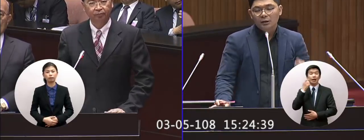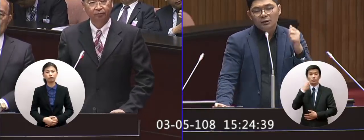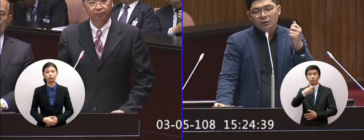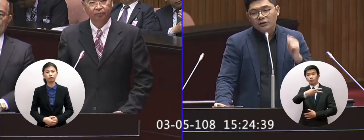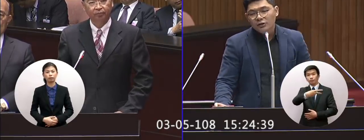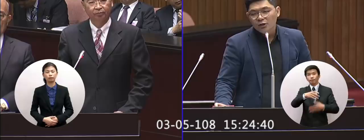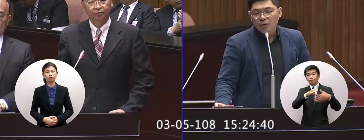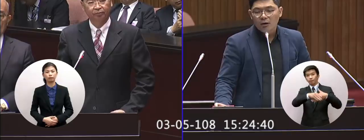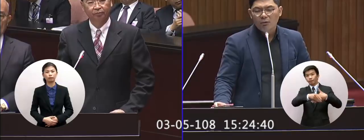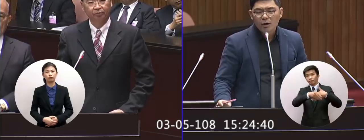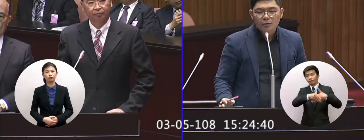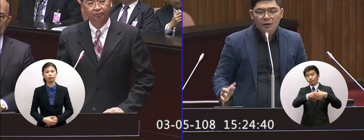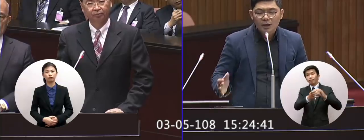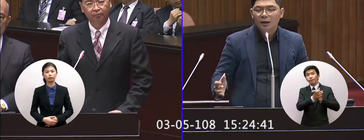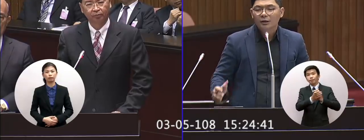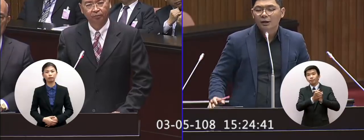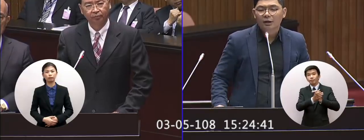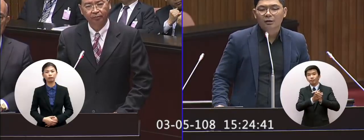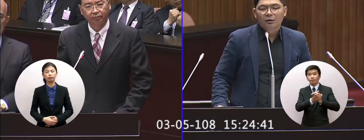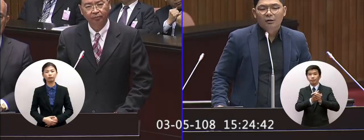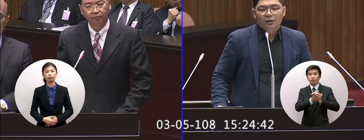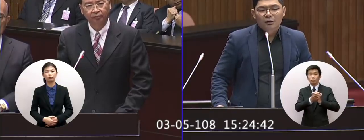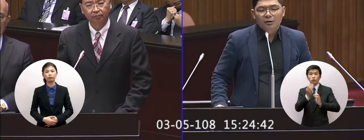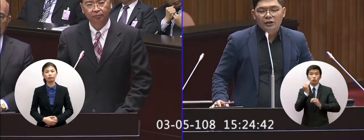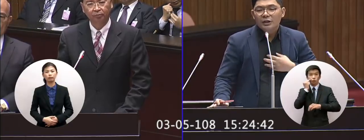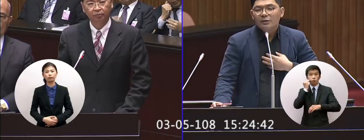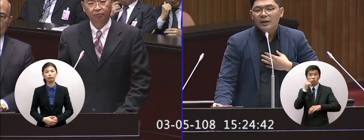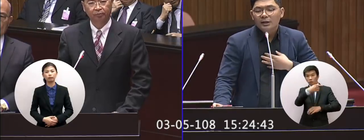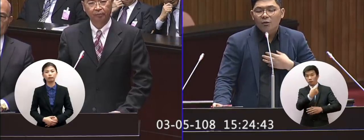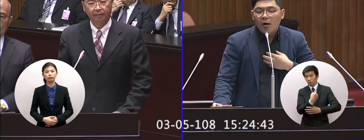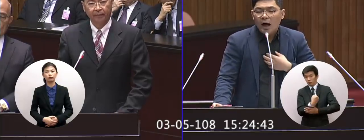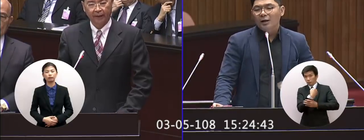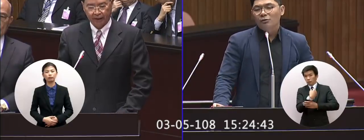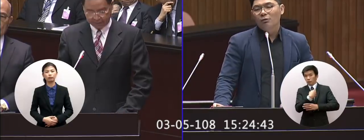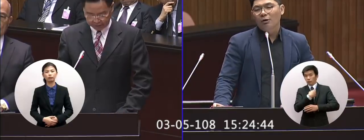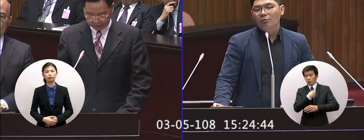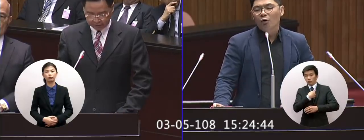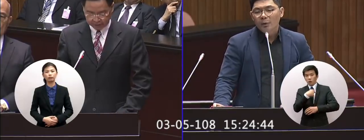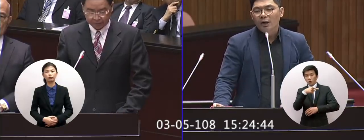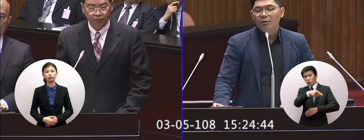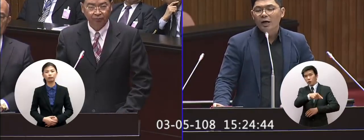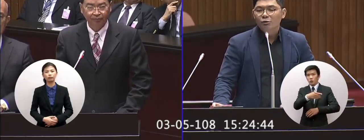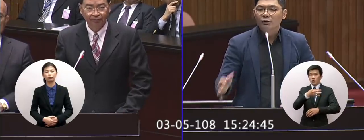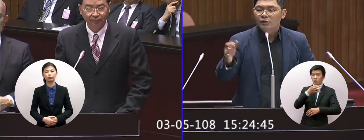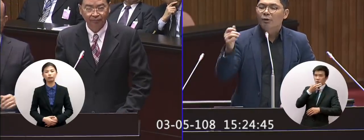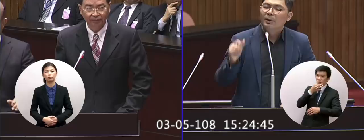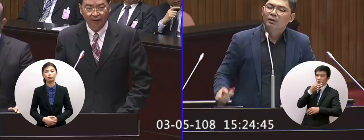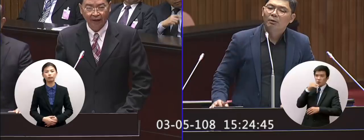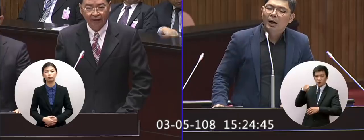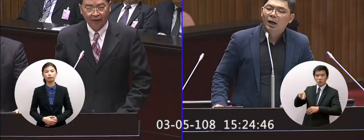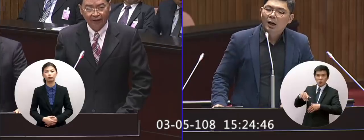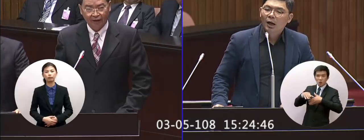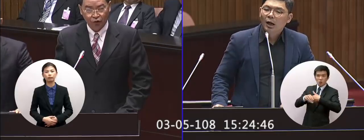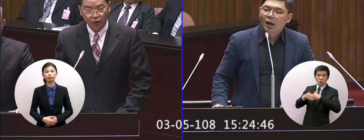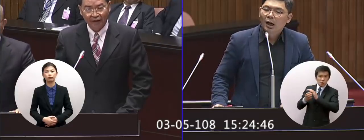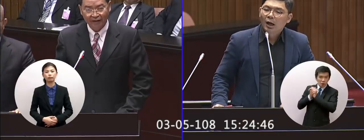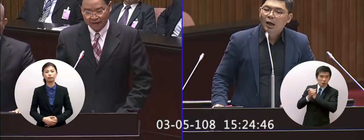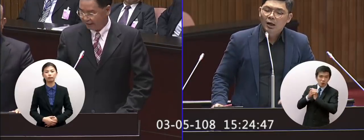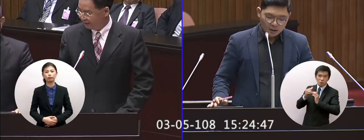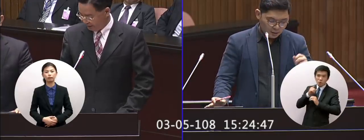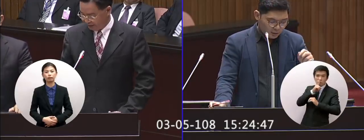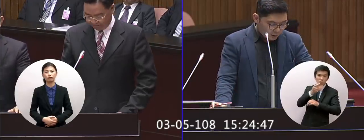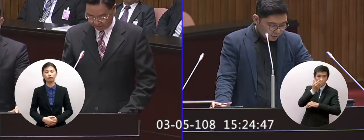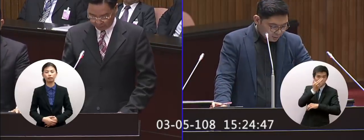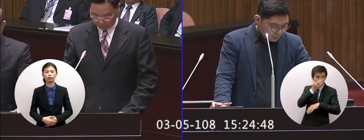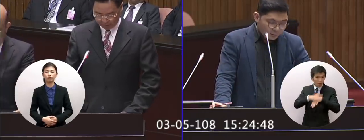话，你支持我会有任何的心里面的挂碍，说我不敢公开说你是我朋友吗？ 这个